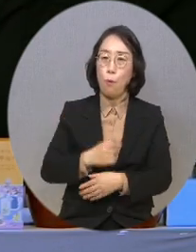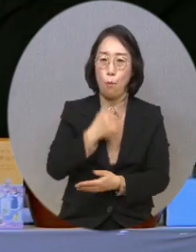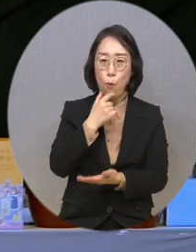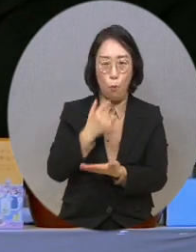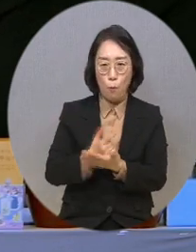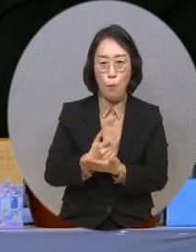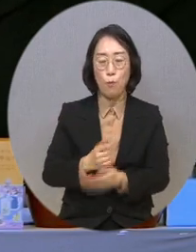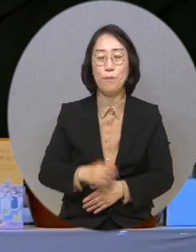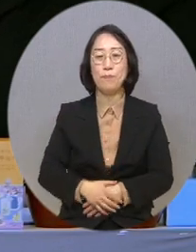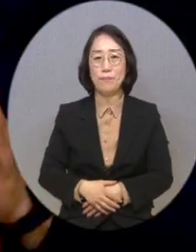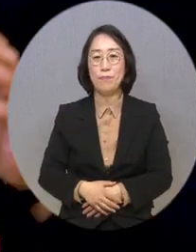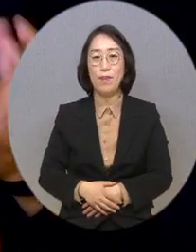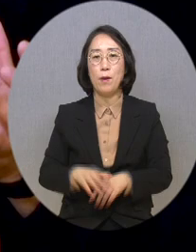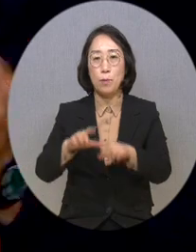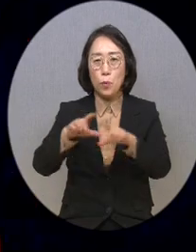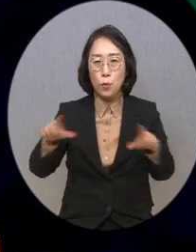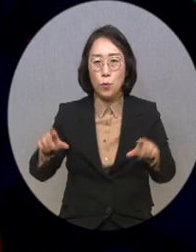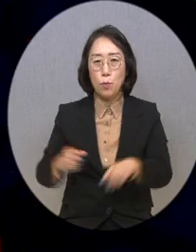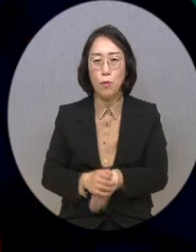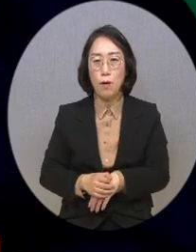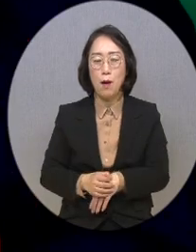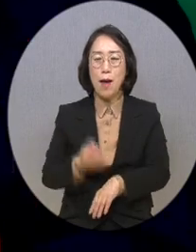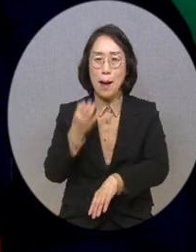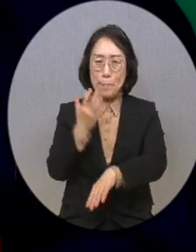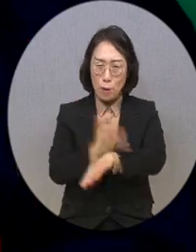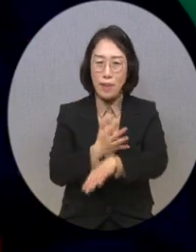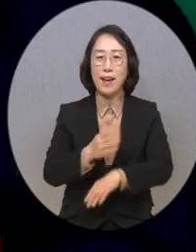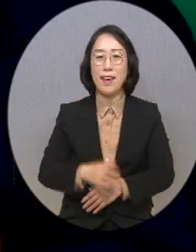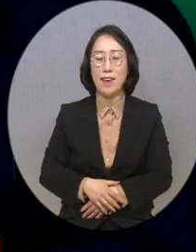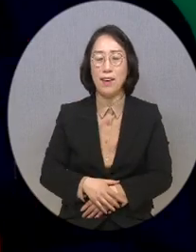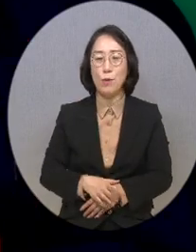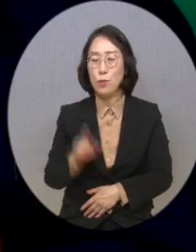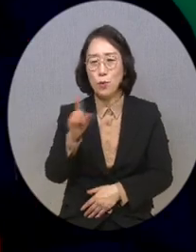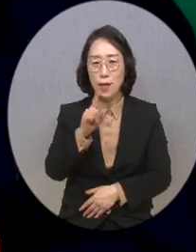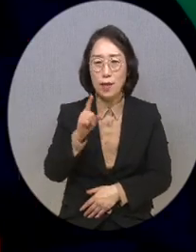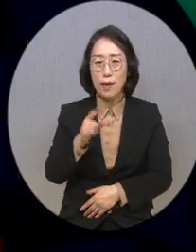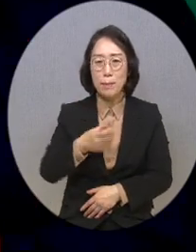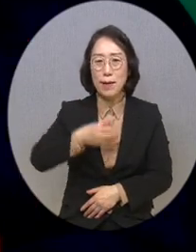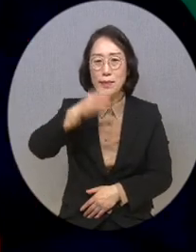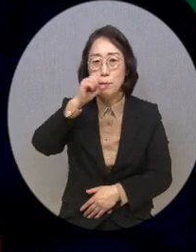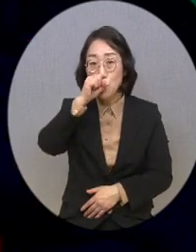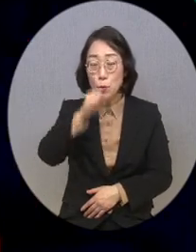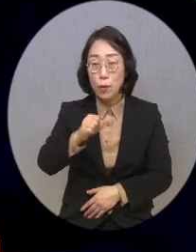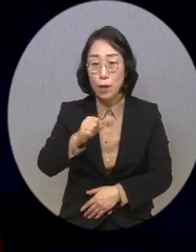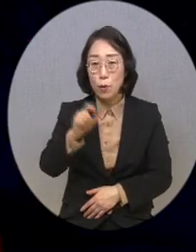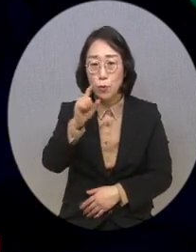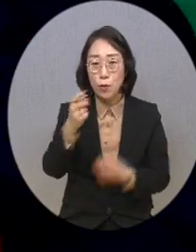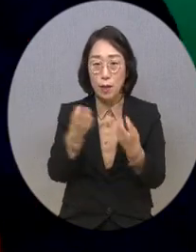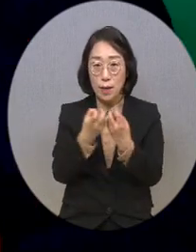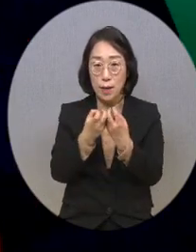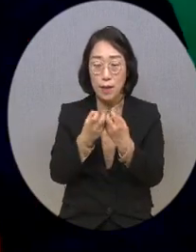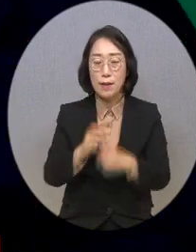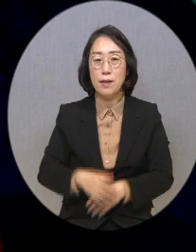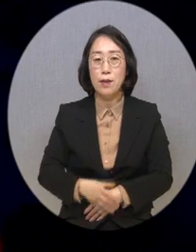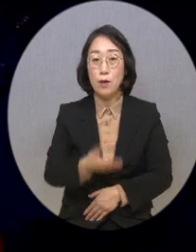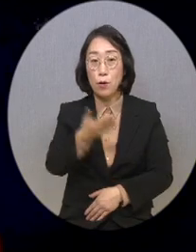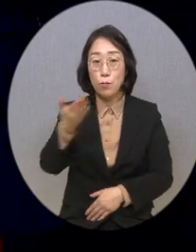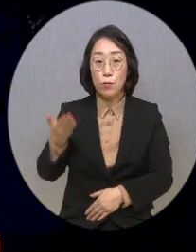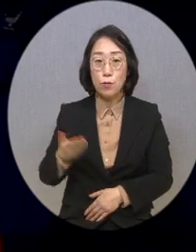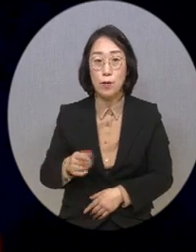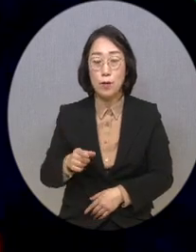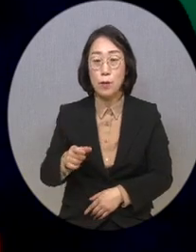네 맞습니다. 이게 보통 간편하게 이렇게 먹을 수 있는 게 나오면 좋겠다. 그랬어. 그랬어. 여러분